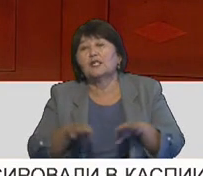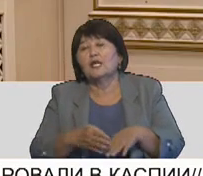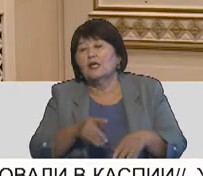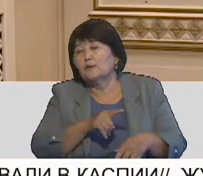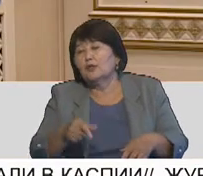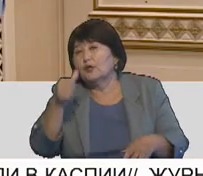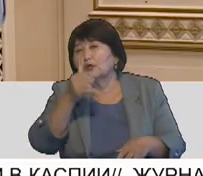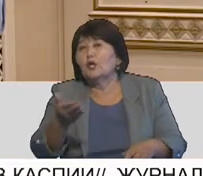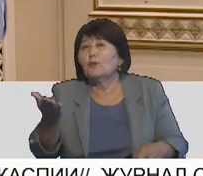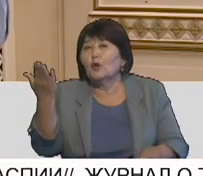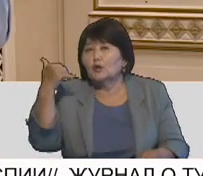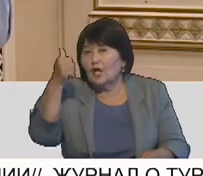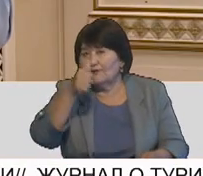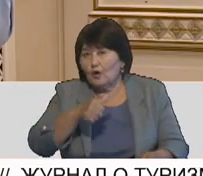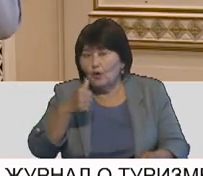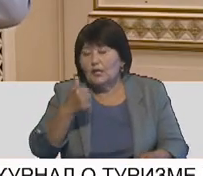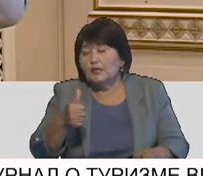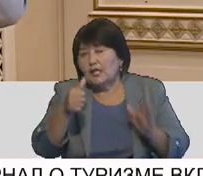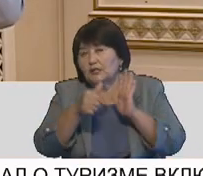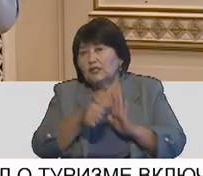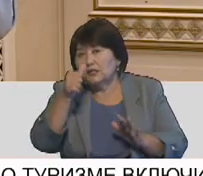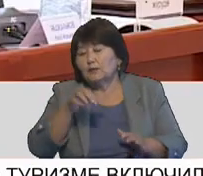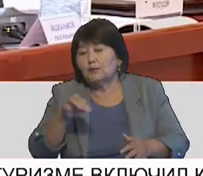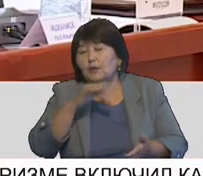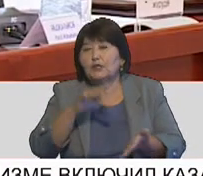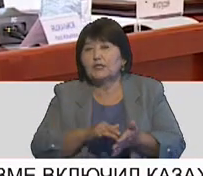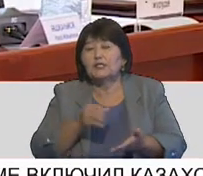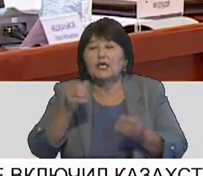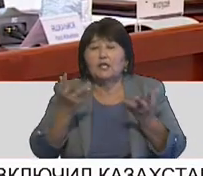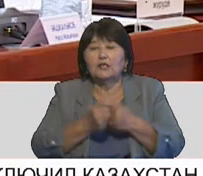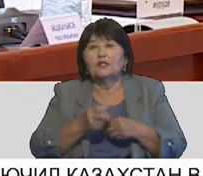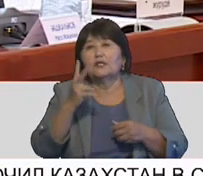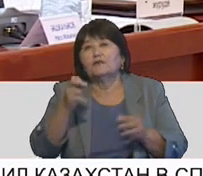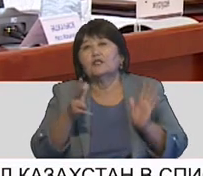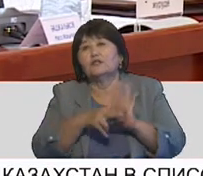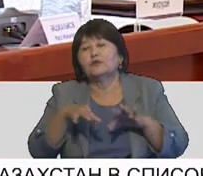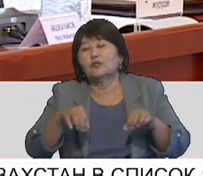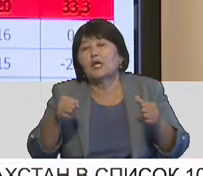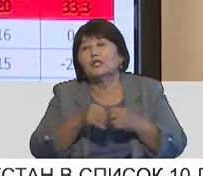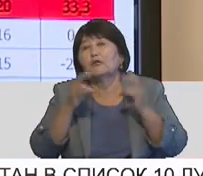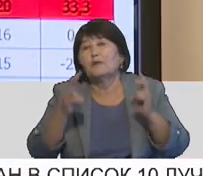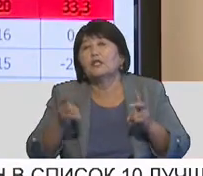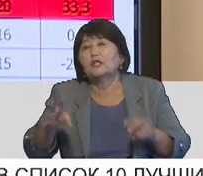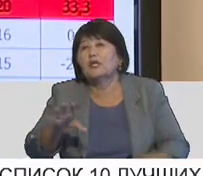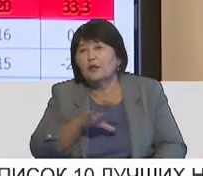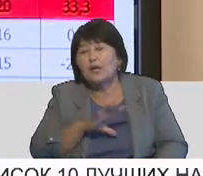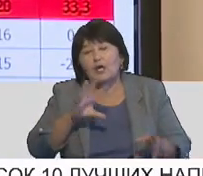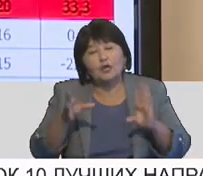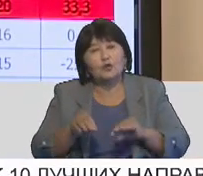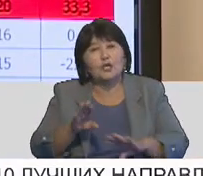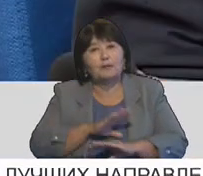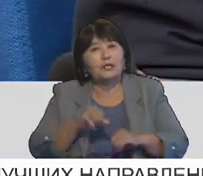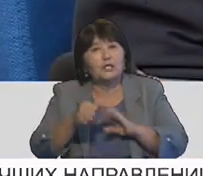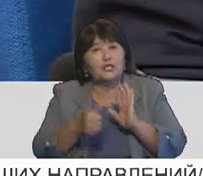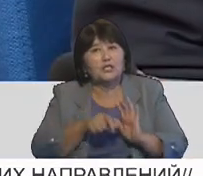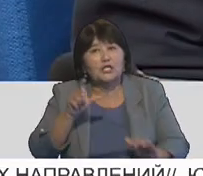аналогичным периодом прошлого года за 6 месяцев в областном центре зарегистрировано 208 дорожно-транспортных происшествий в результате погибли